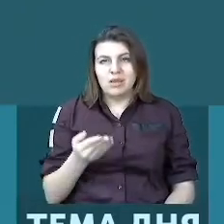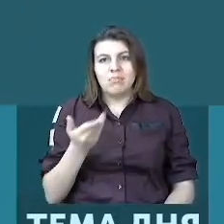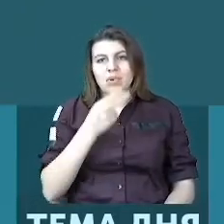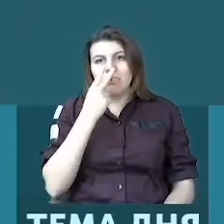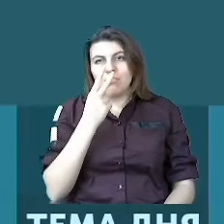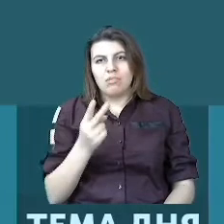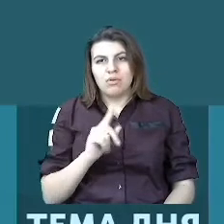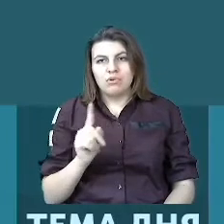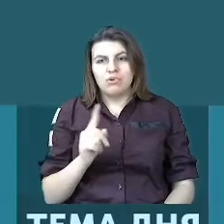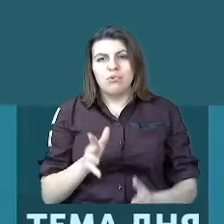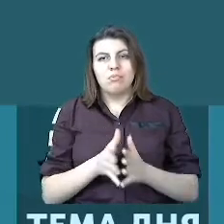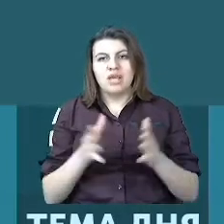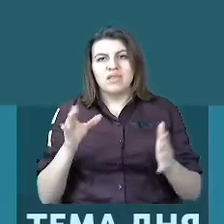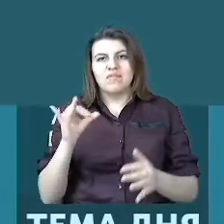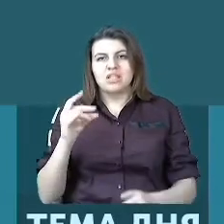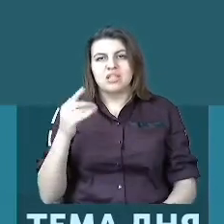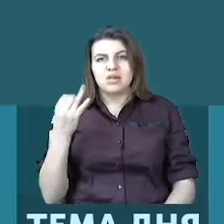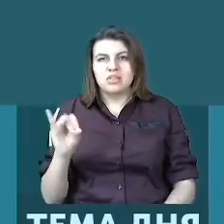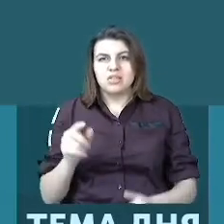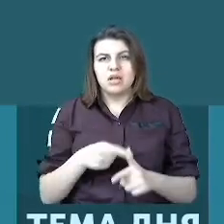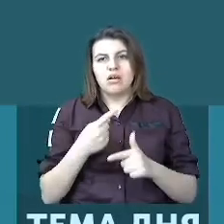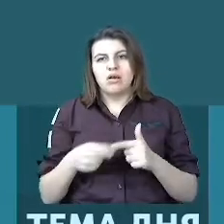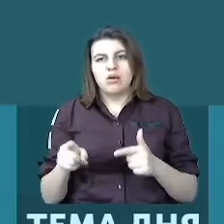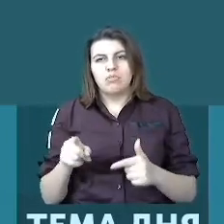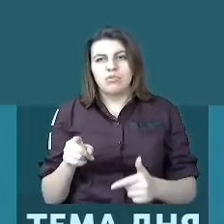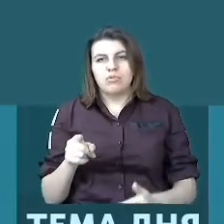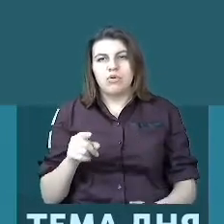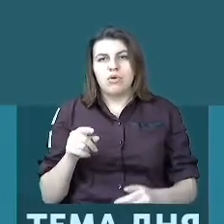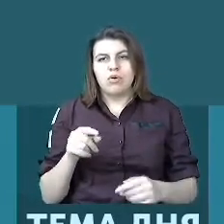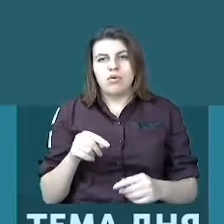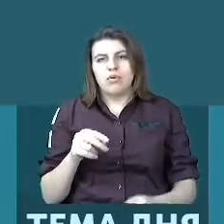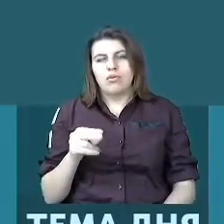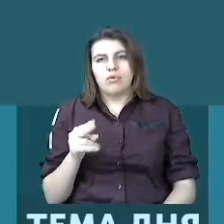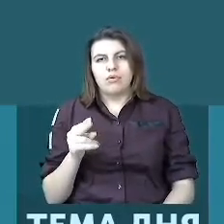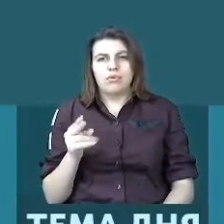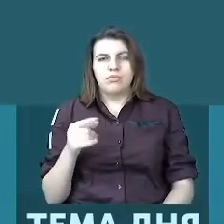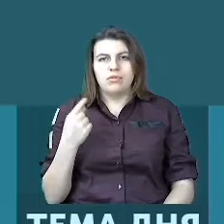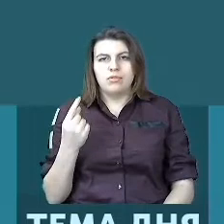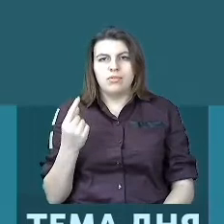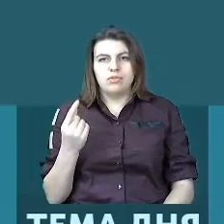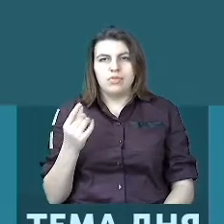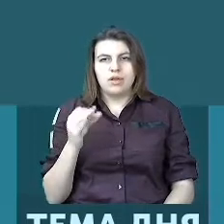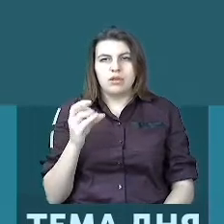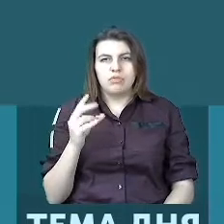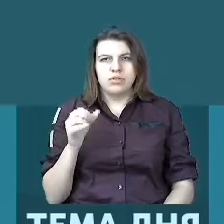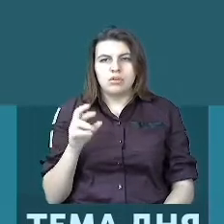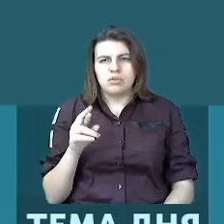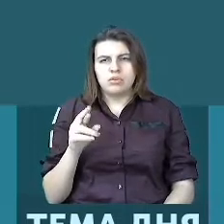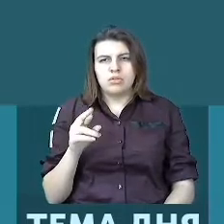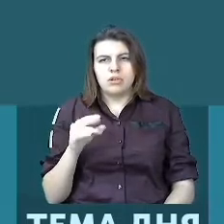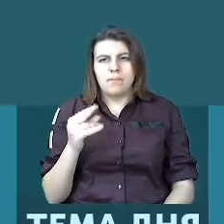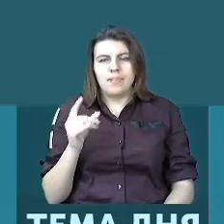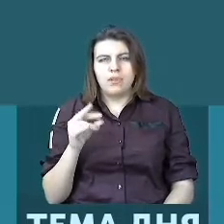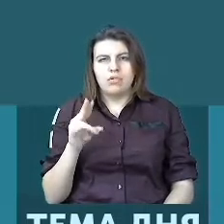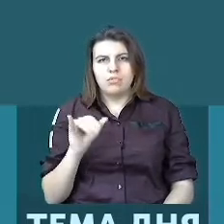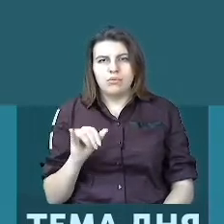інвестицій, які приходять в Україну, це або в боргові цінні папери, або, власне, це репатріація капіталу, тобто там з Кіпру, з Віргінських островів